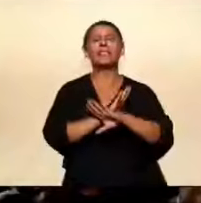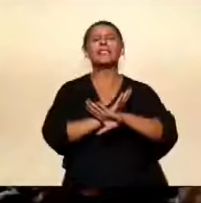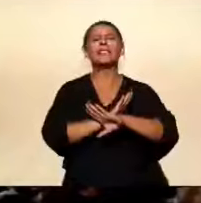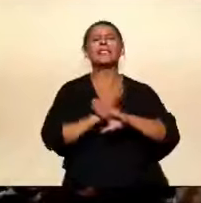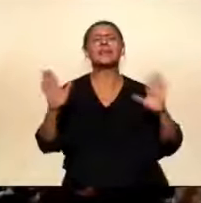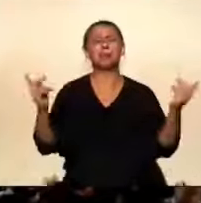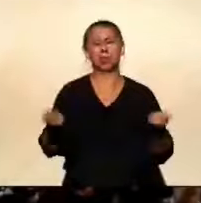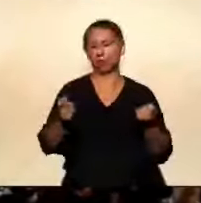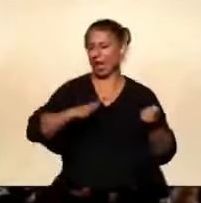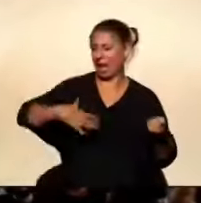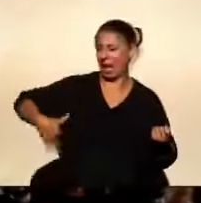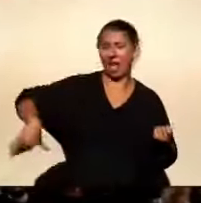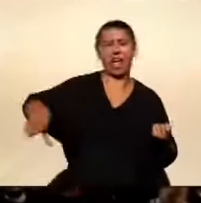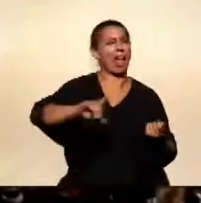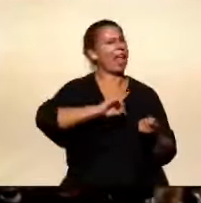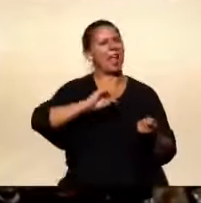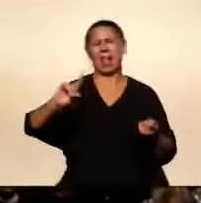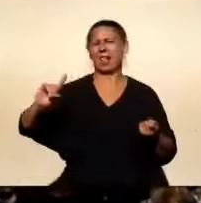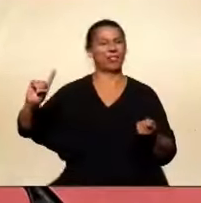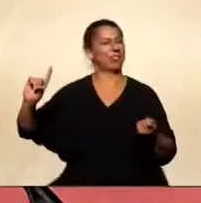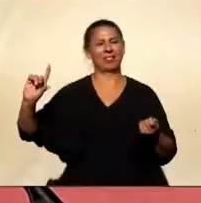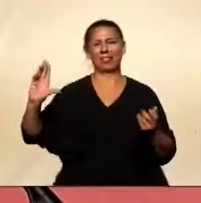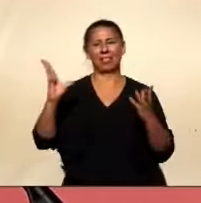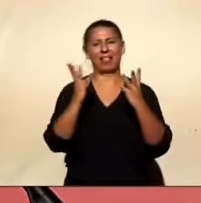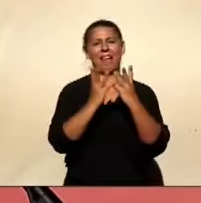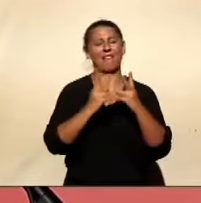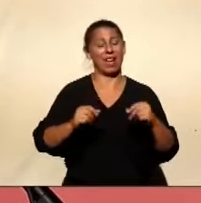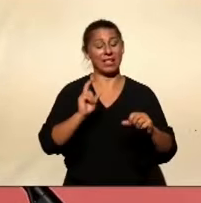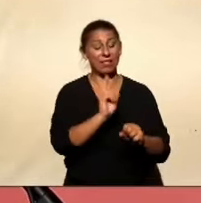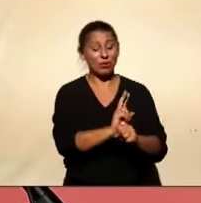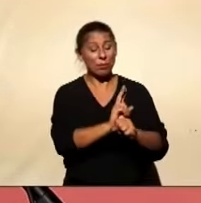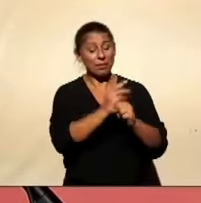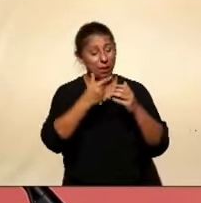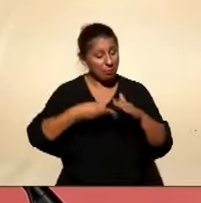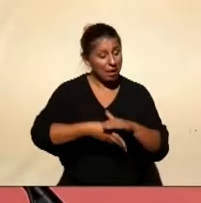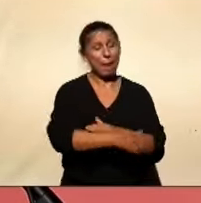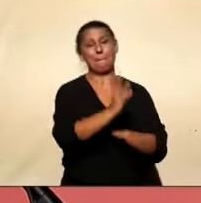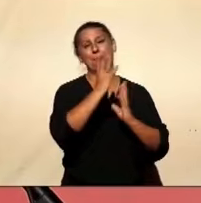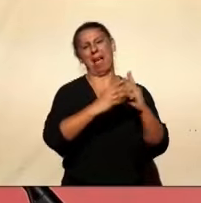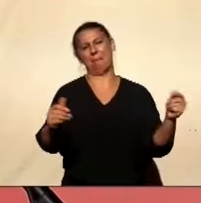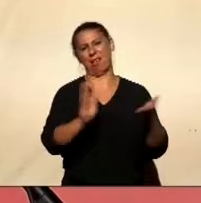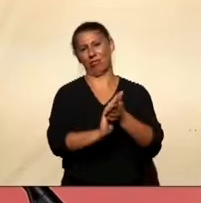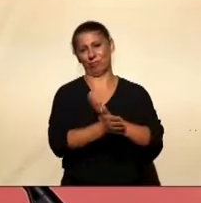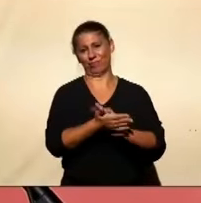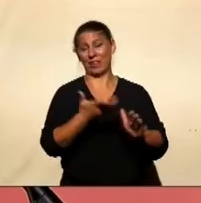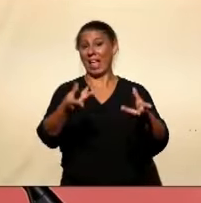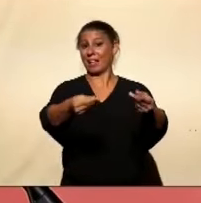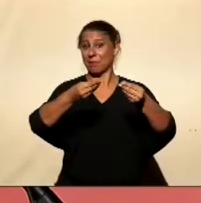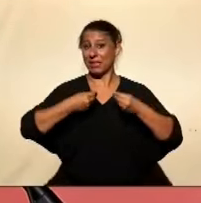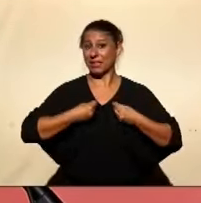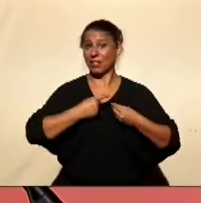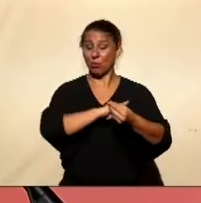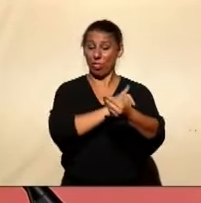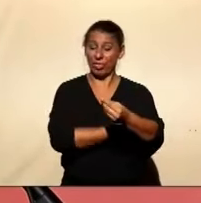όσα κάνει ο λαός μας δεν πάει και δεν θα αφήσουμε να πάει χαμένο. Γιατί μας δίνουν δύναμη